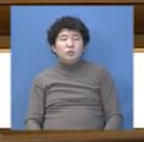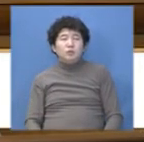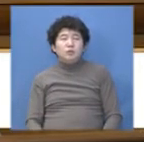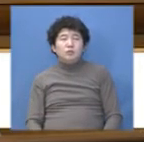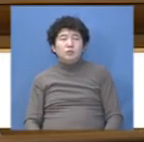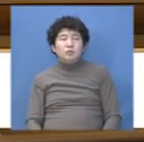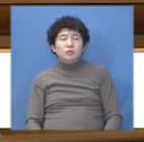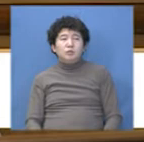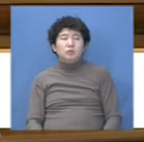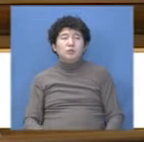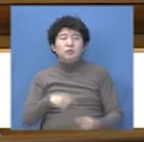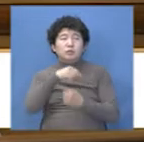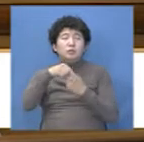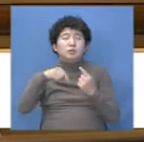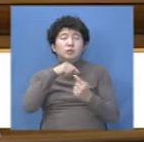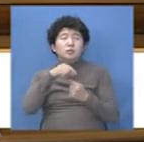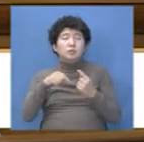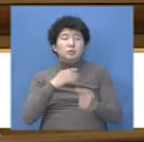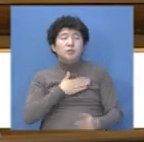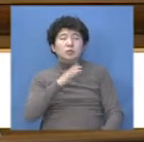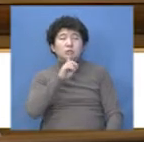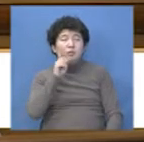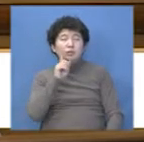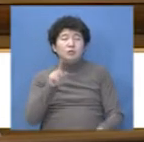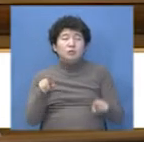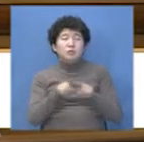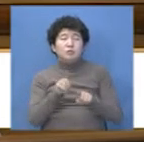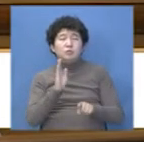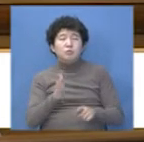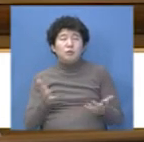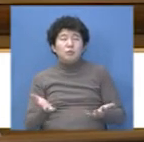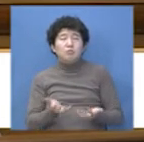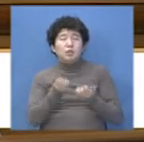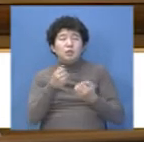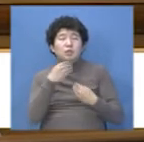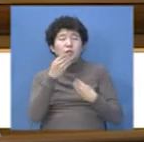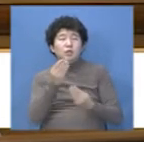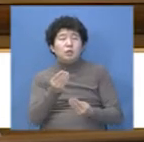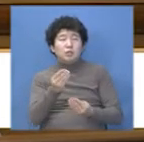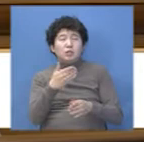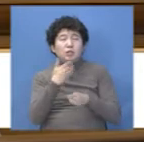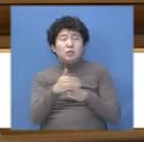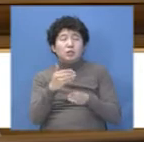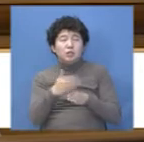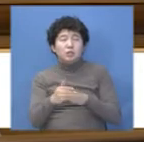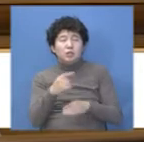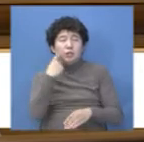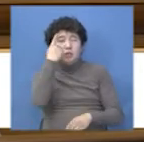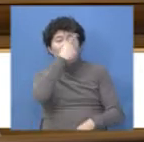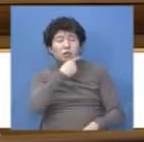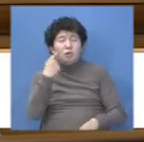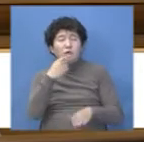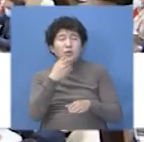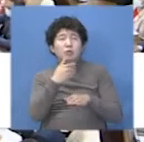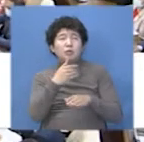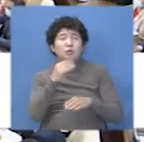Предпринимательские инициативы нашей молодежи и впредь будут активно поддерживаться. Им будет предоставлен небольшой кредит с годовой процентной